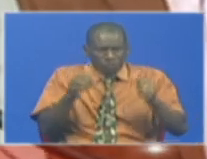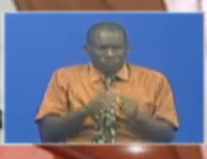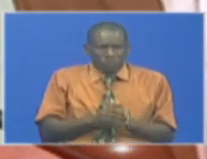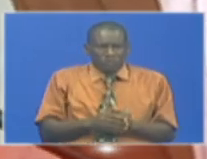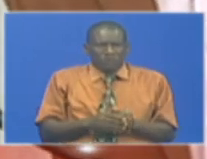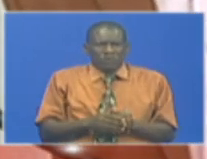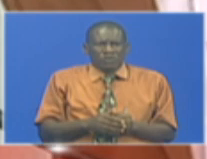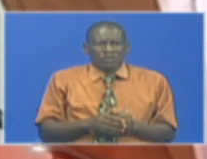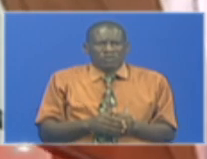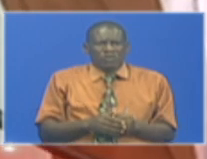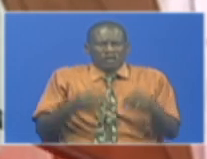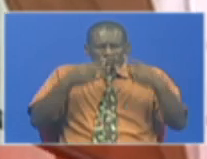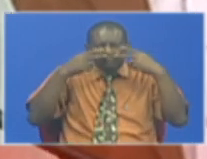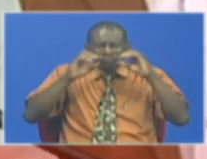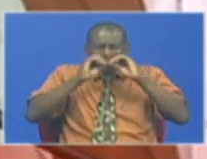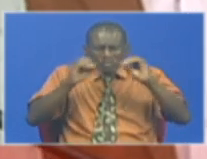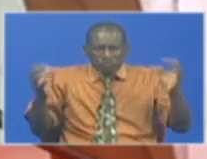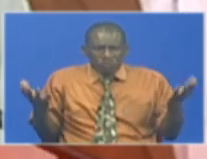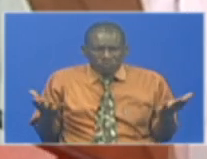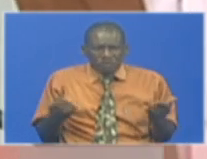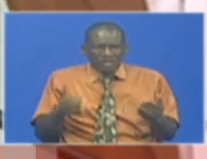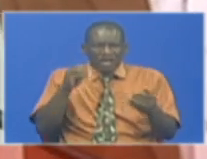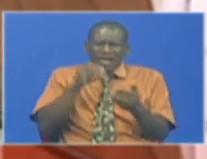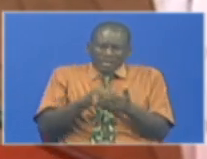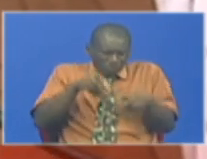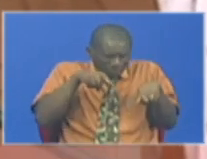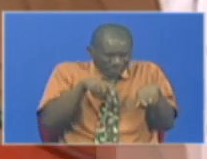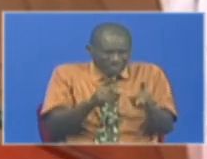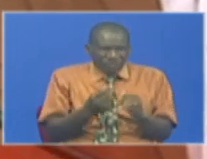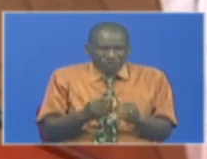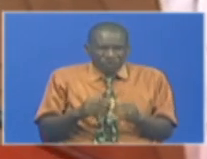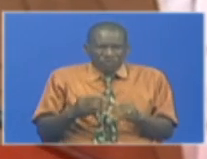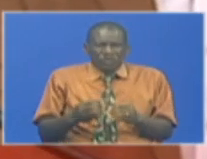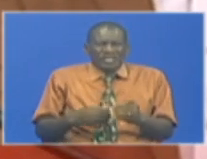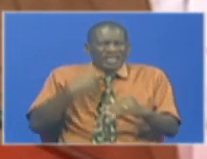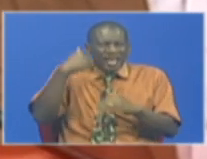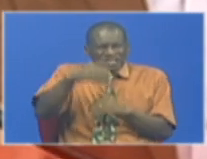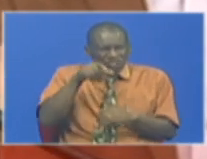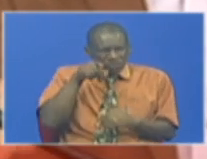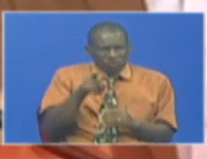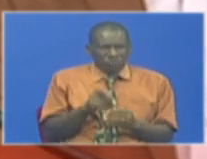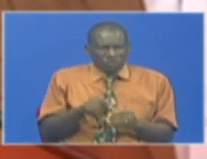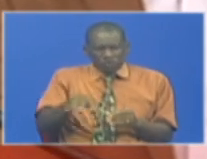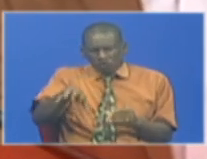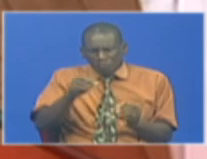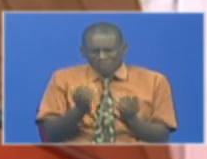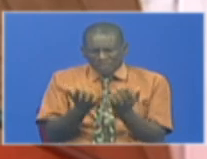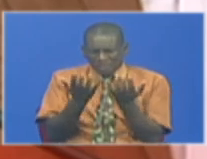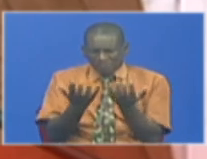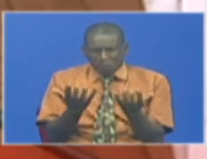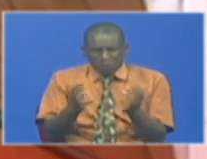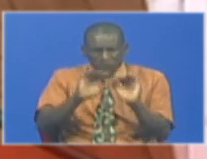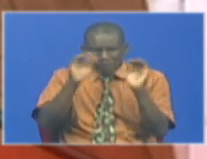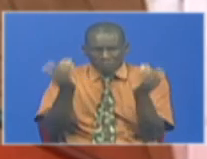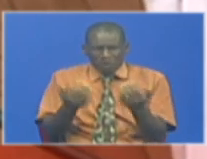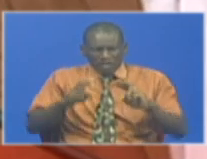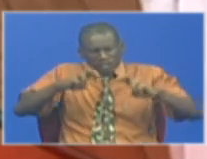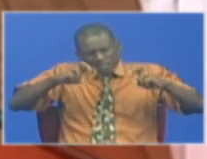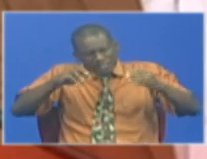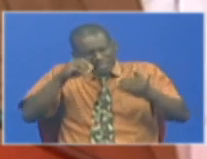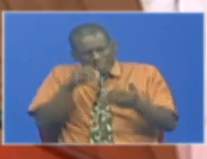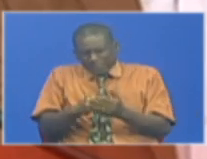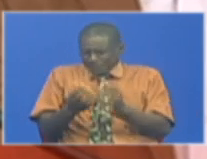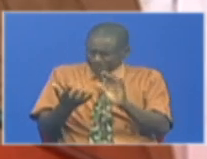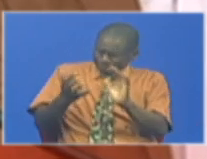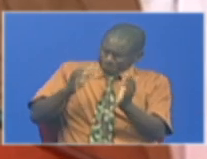hands, nothing. Alafu wewe mwenyewe unafuata sasa, unachukua hiyo mboga, unaiangalia vizuri, na